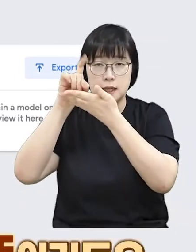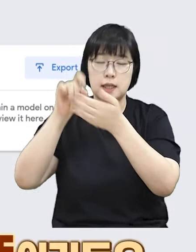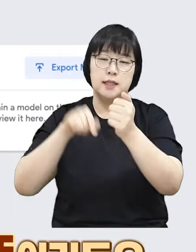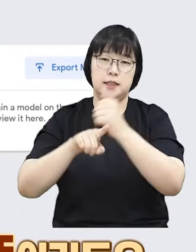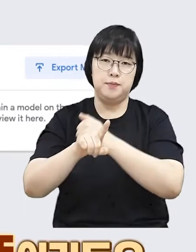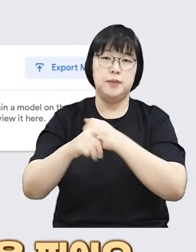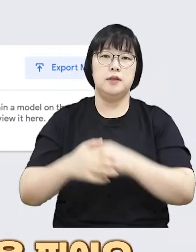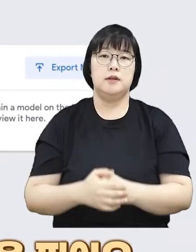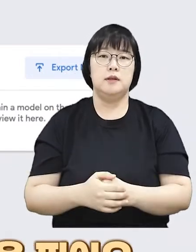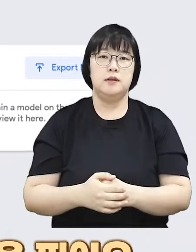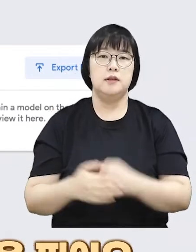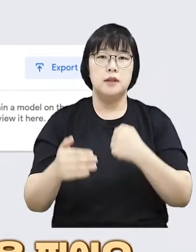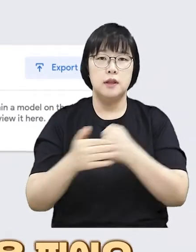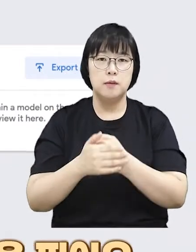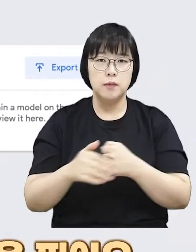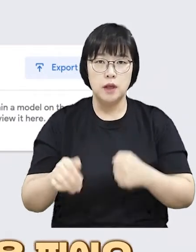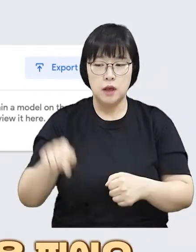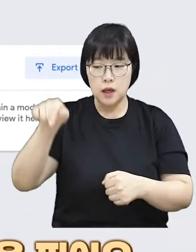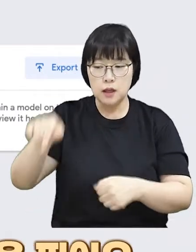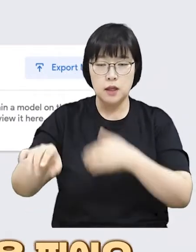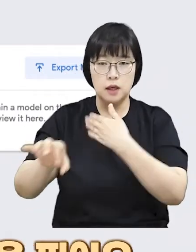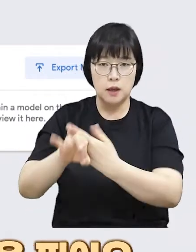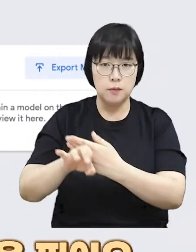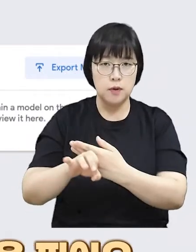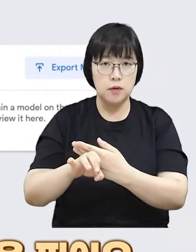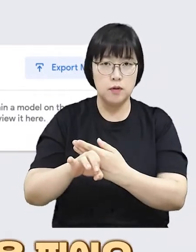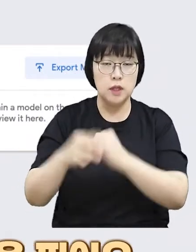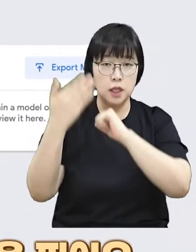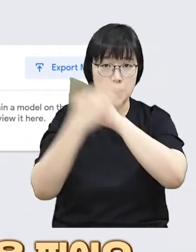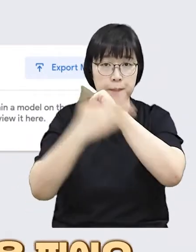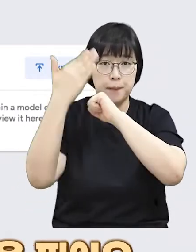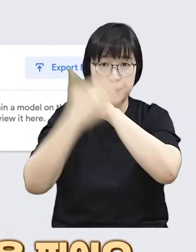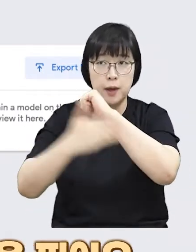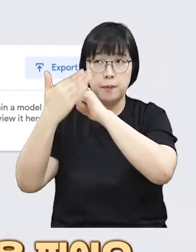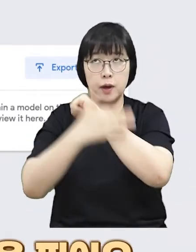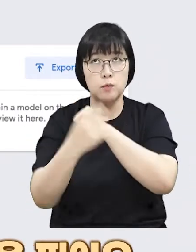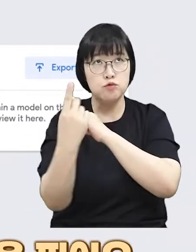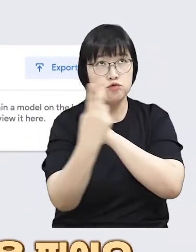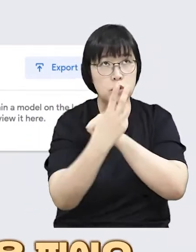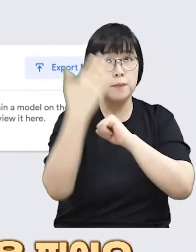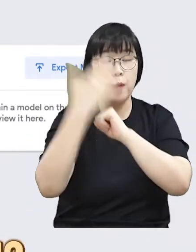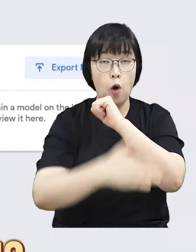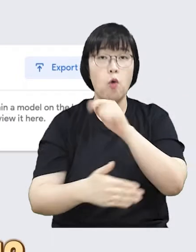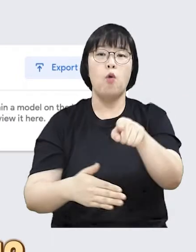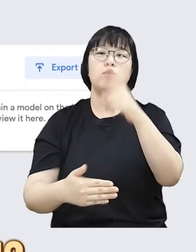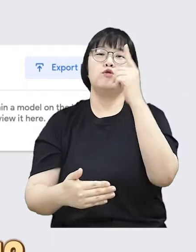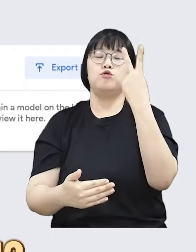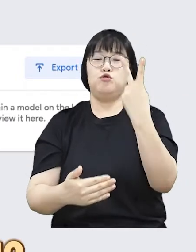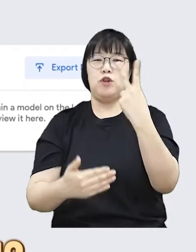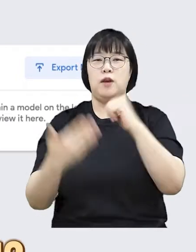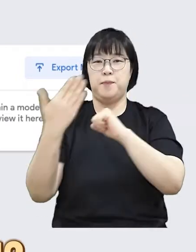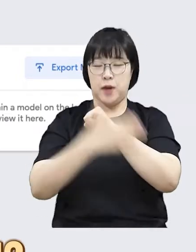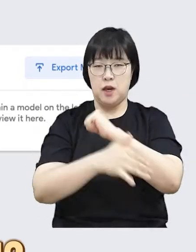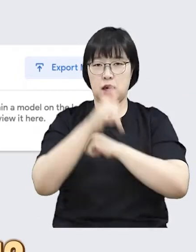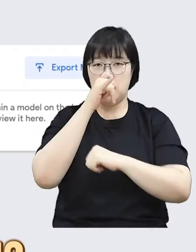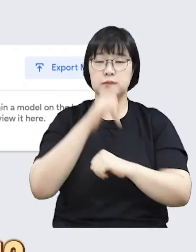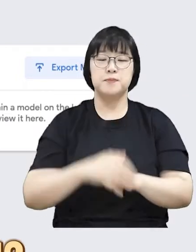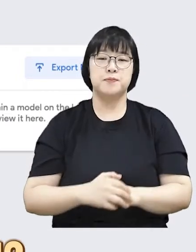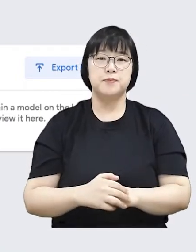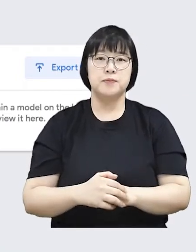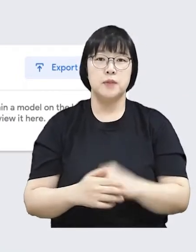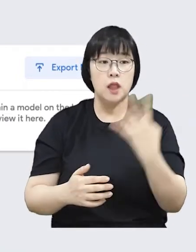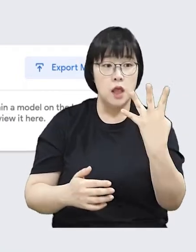뜻이거든요. 그래서 한번 누르면 몇 개씩 톡톡톡 사진을 찍어요. 이렇게 하면 두 장이 찍혔다. 그치?